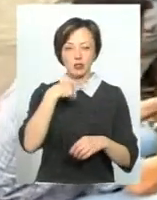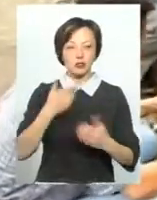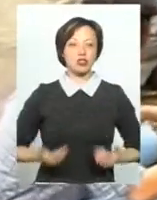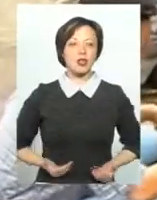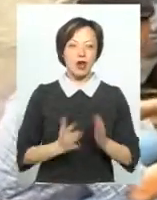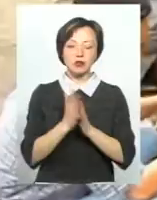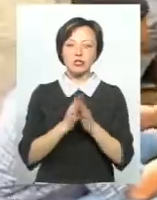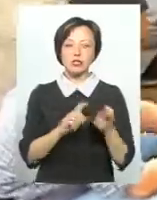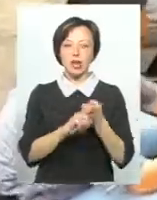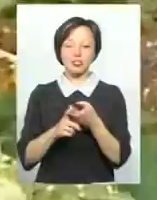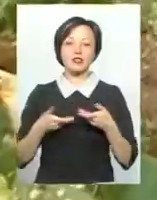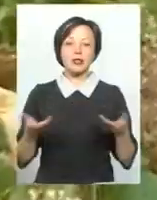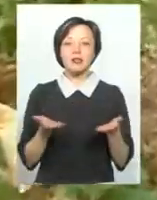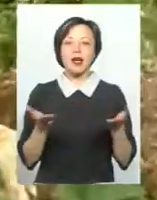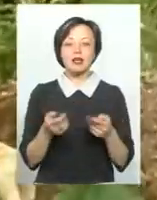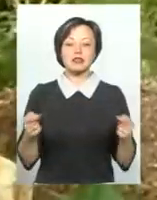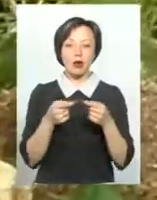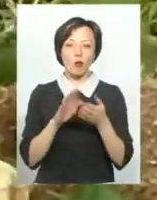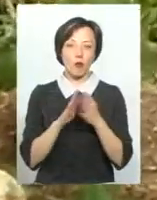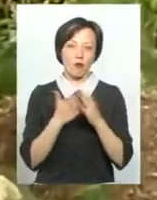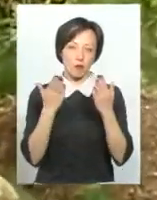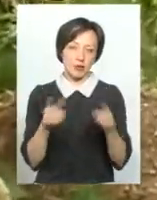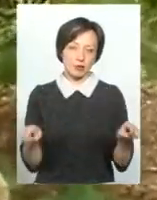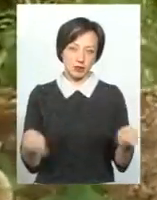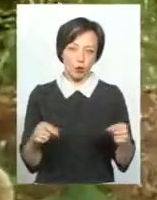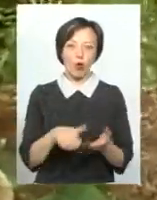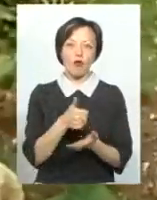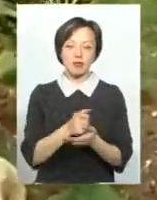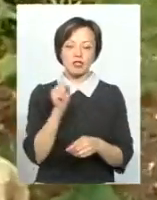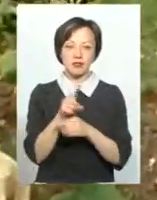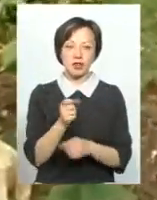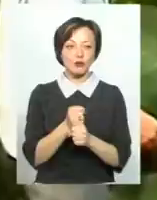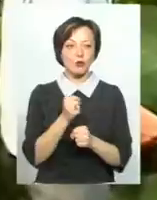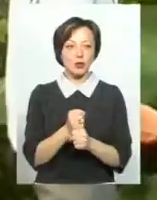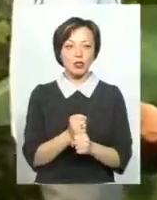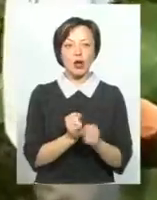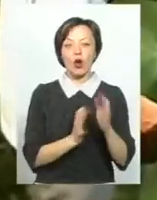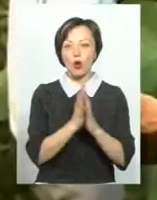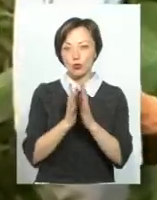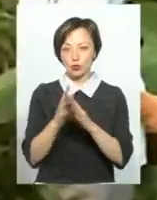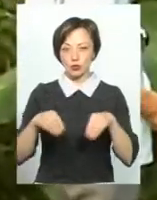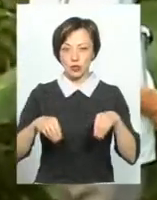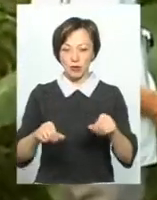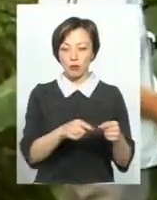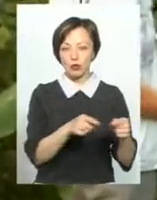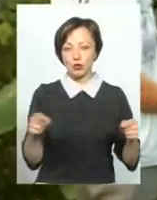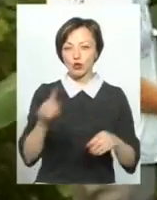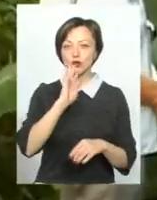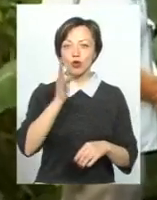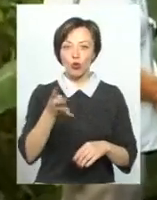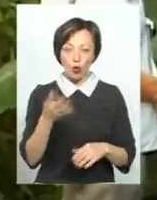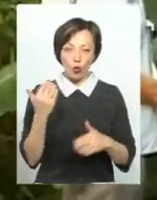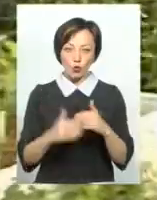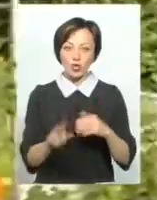рослин залежить від нас. Які саме умови ми їм створимо? Головне завдання – зробити родючою землю. Впродовж 4 років